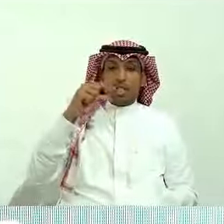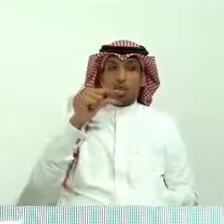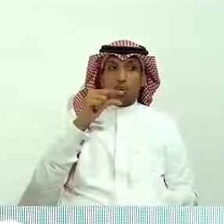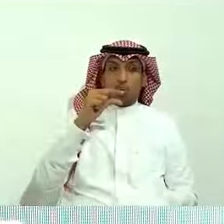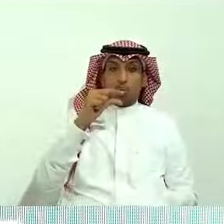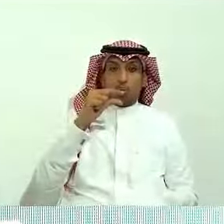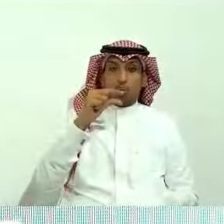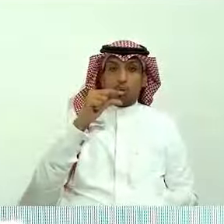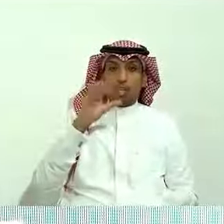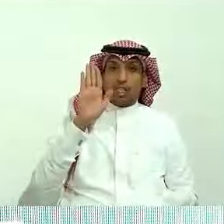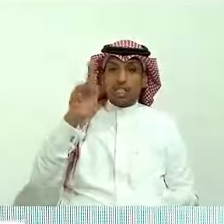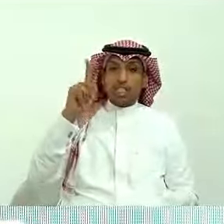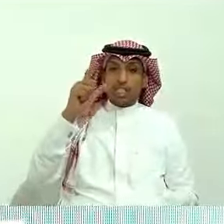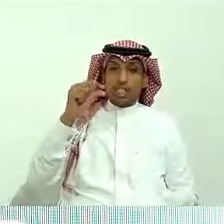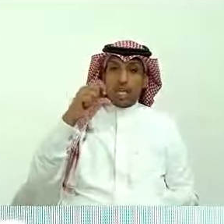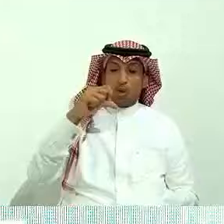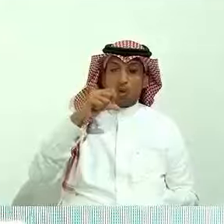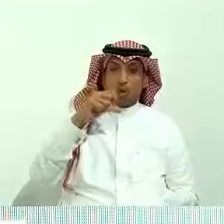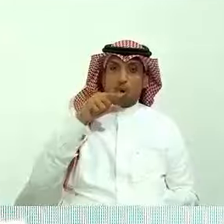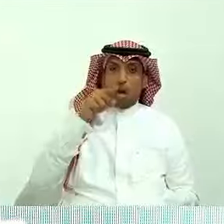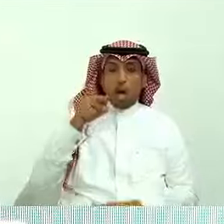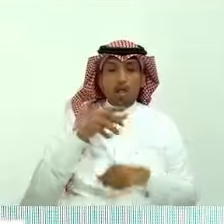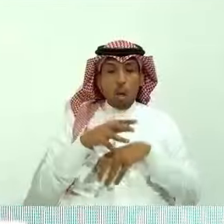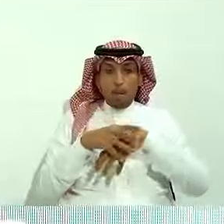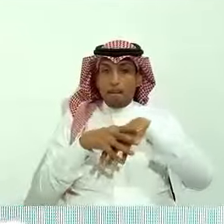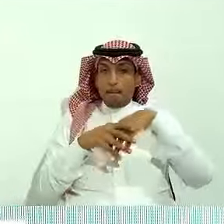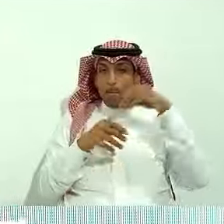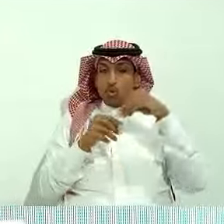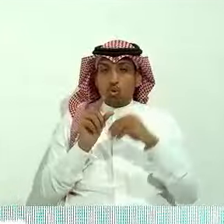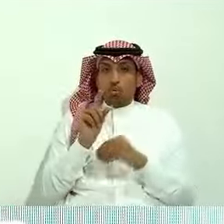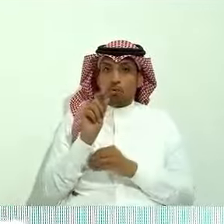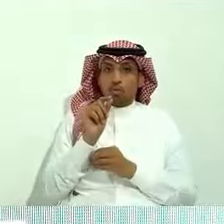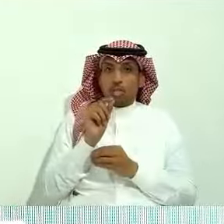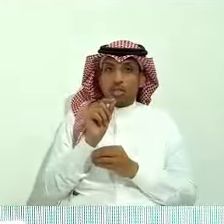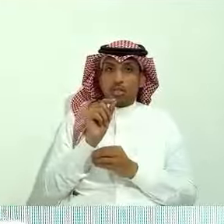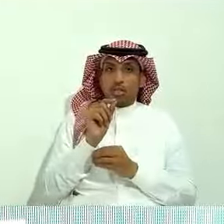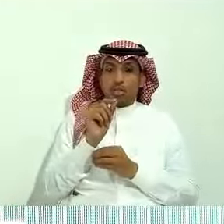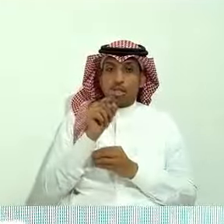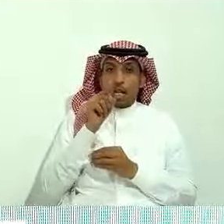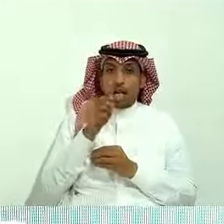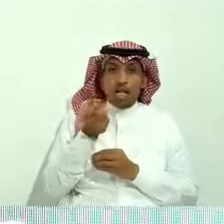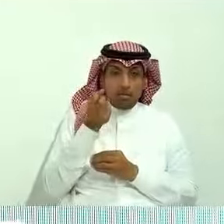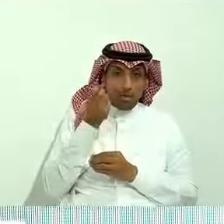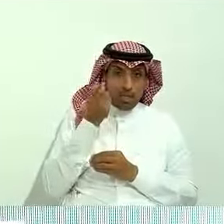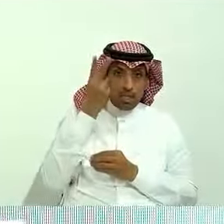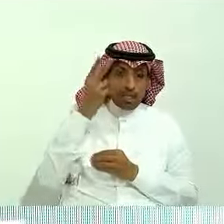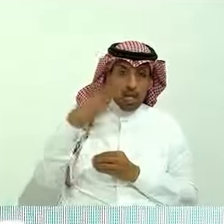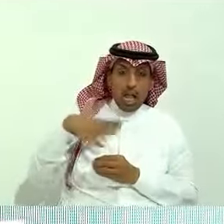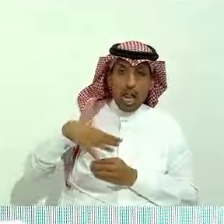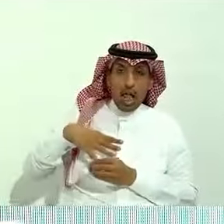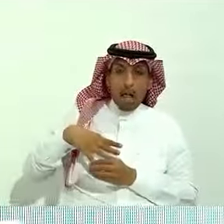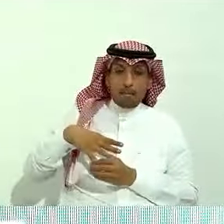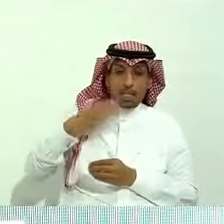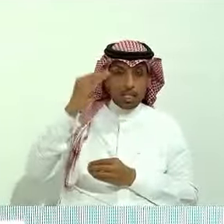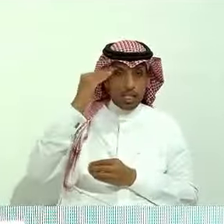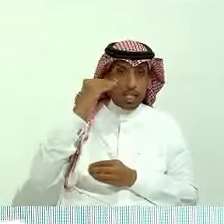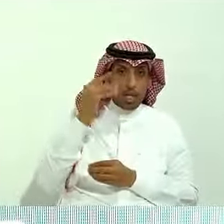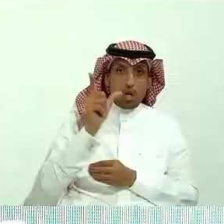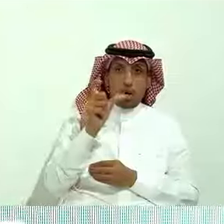مشروع السدو هذا مشروع جميل، كان من اقتراح الأميرة نورة بنت محمد